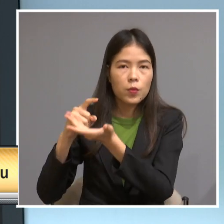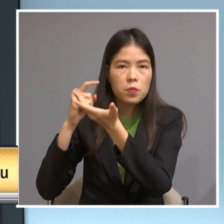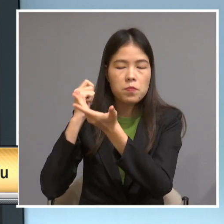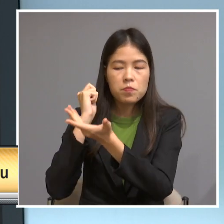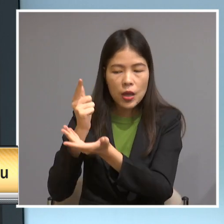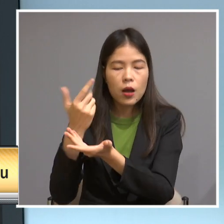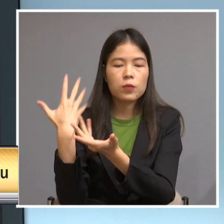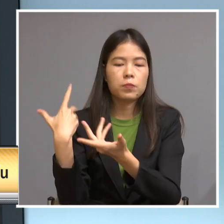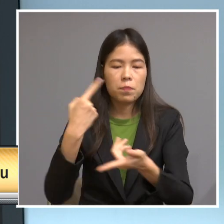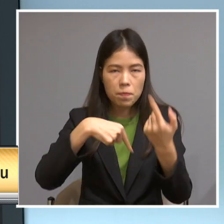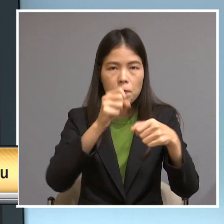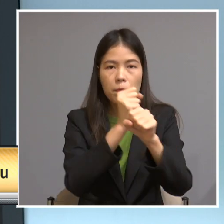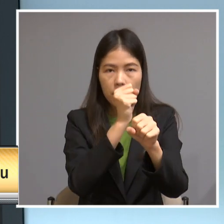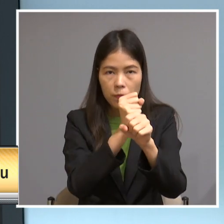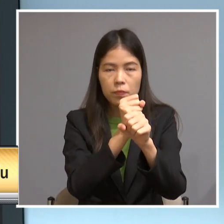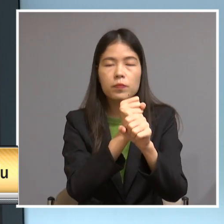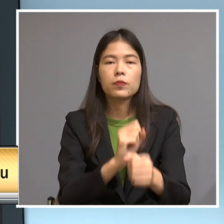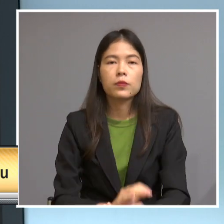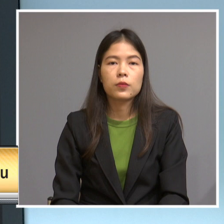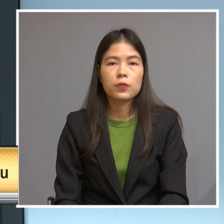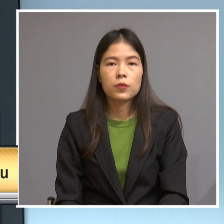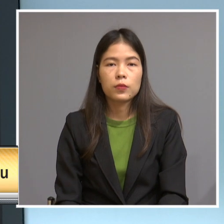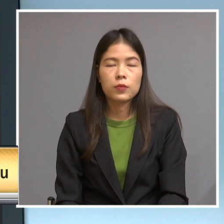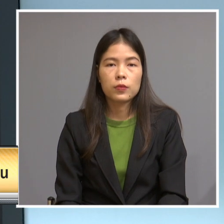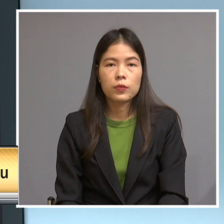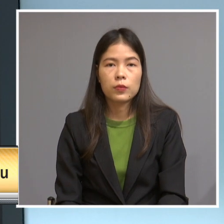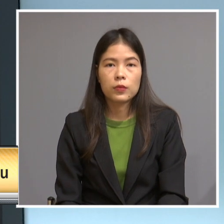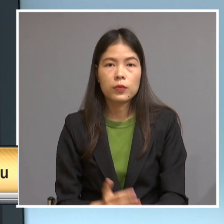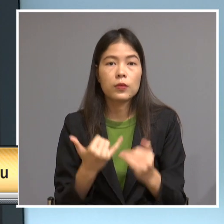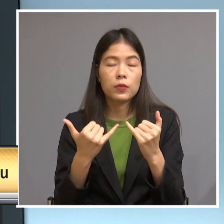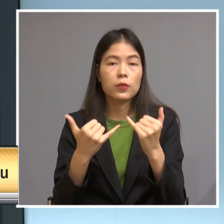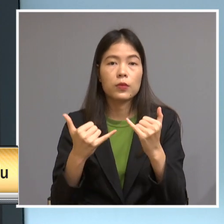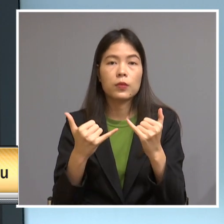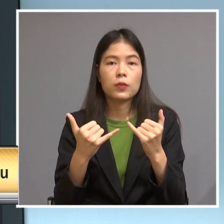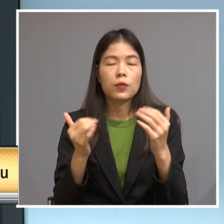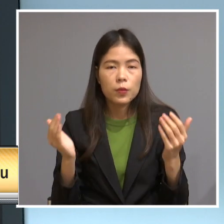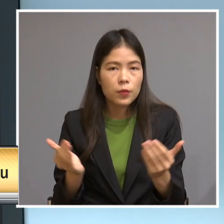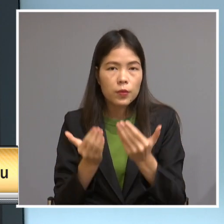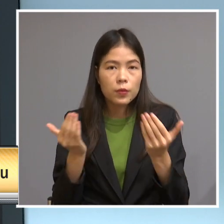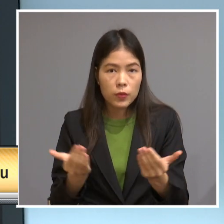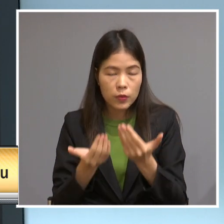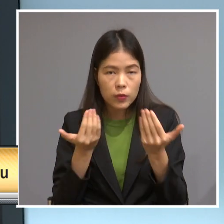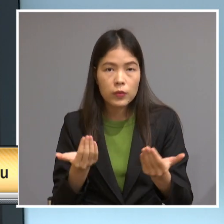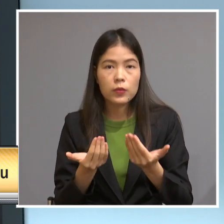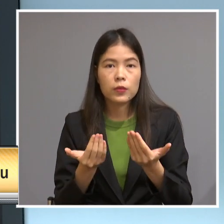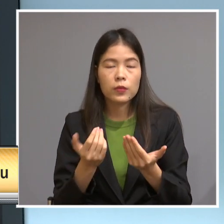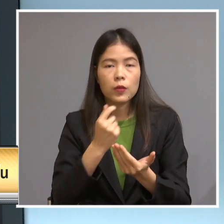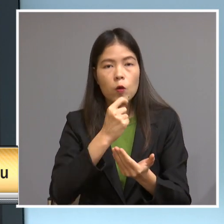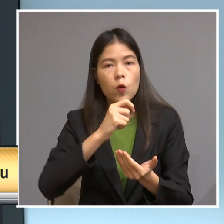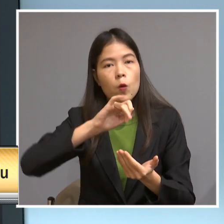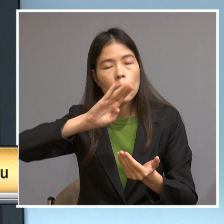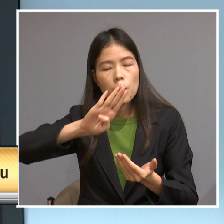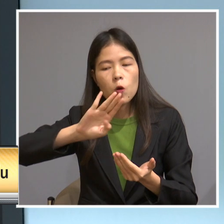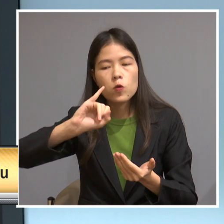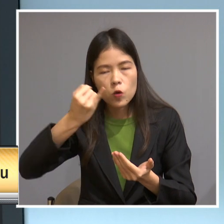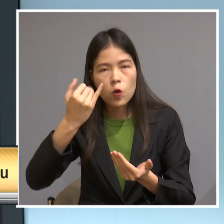าดีสุด อบราตาเลมีด้วย enfantsแล้เราขยับอบรจรก่และต่ไปถ้ามีผล มลงสding the